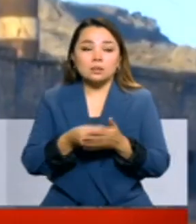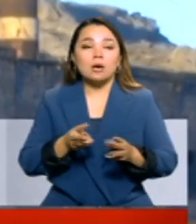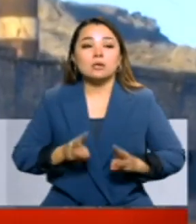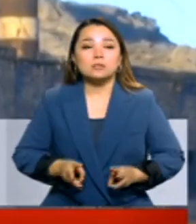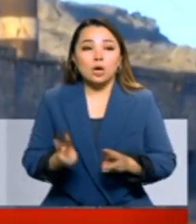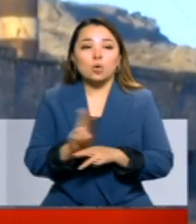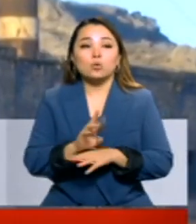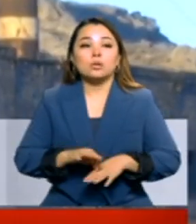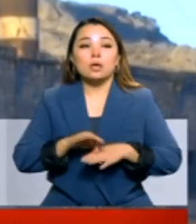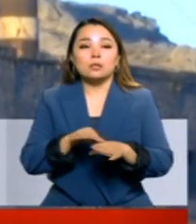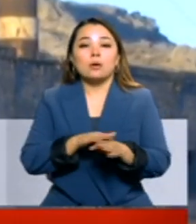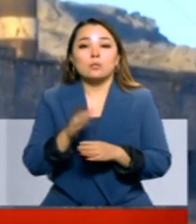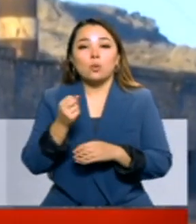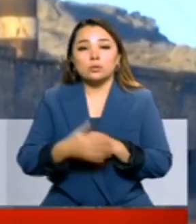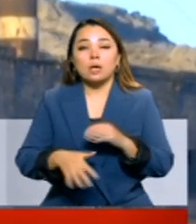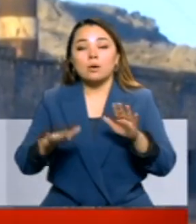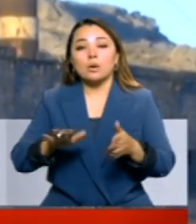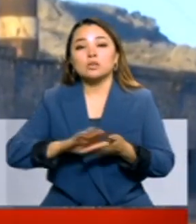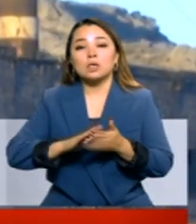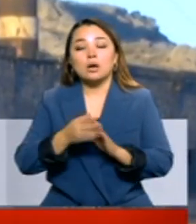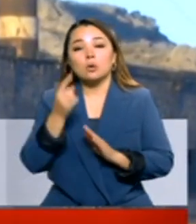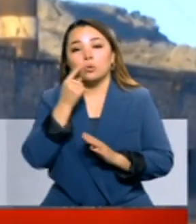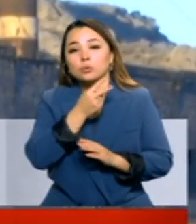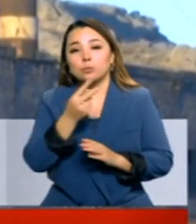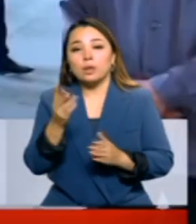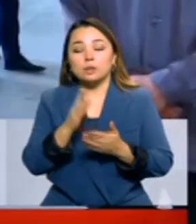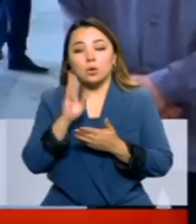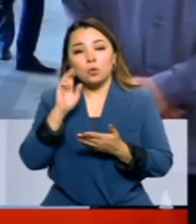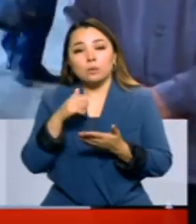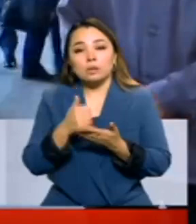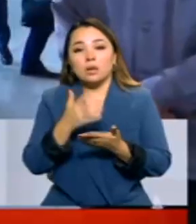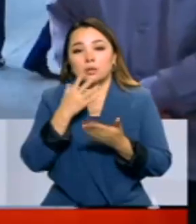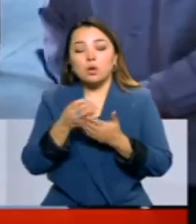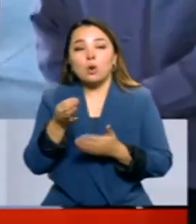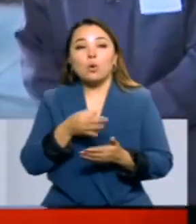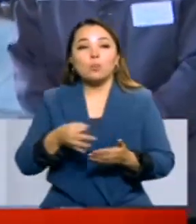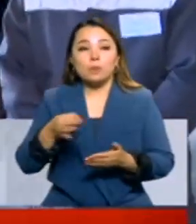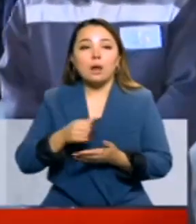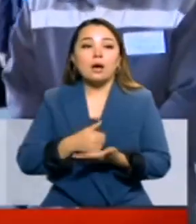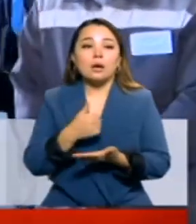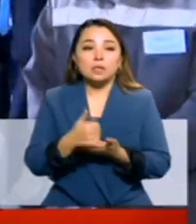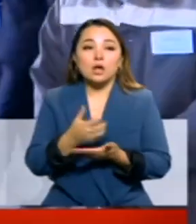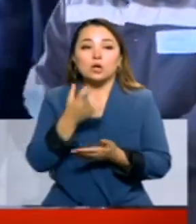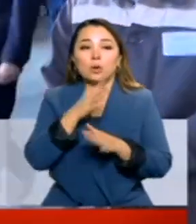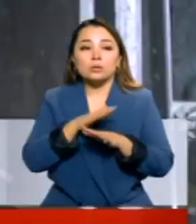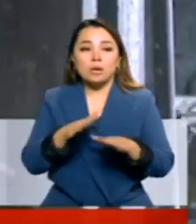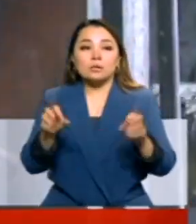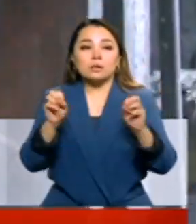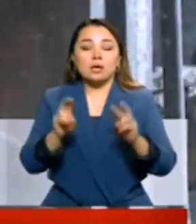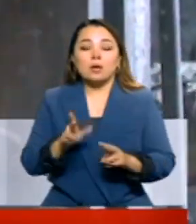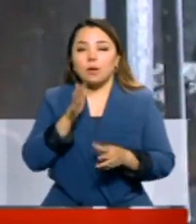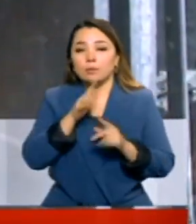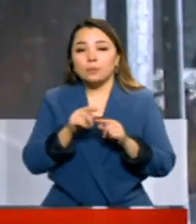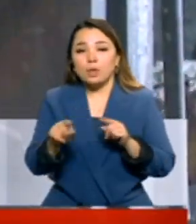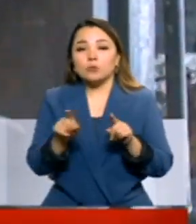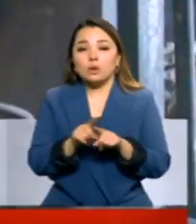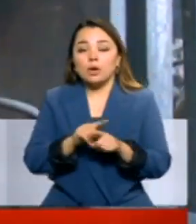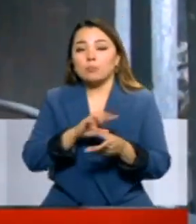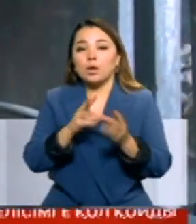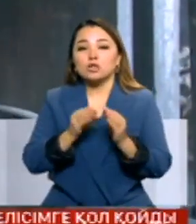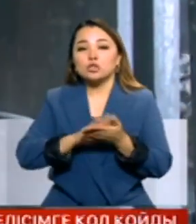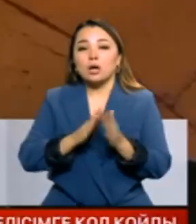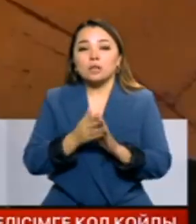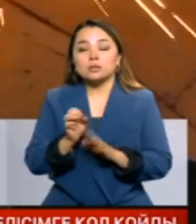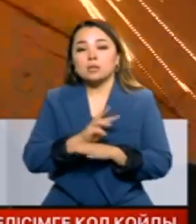қазандықтар жөндеуден өтті. Орталықтың жағдайын көзбен көрген үкімет басшысы облыс әкімдігіне жылыту маусымының қалыпты өтуіне барлық